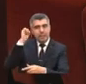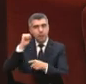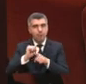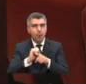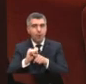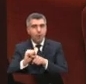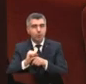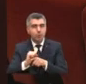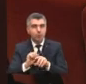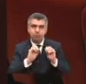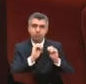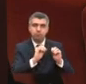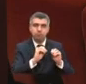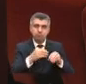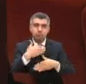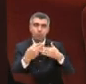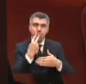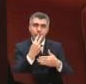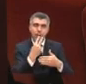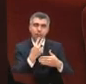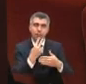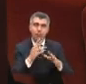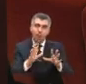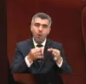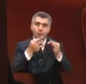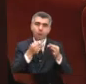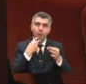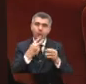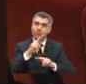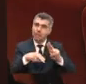الافاق امامهم. انا ذاك غدير الفرق سيد النائب ورد عليا. وشكرا. شكرا سيد الوزير.